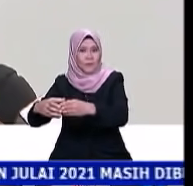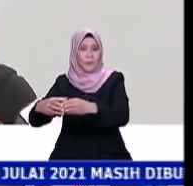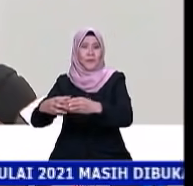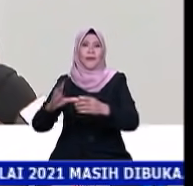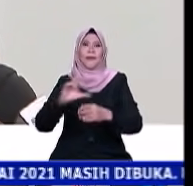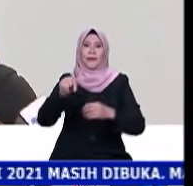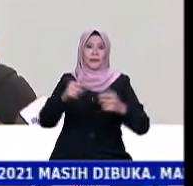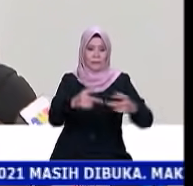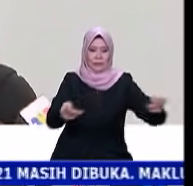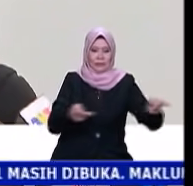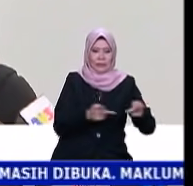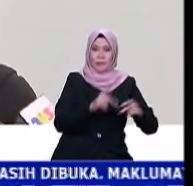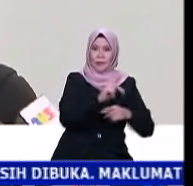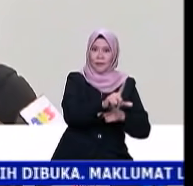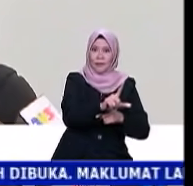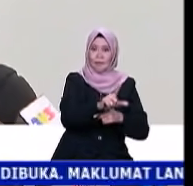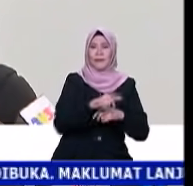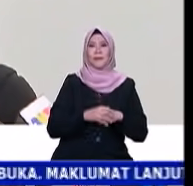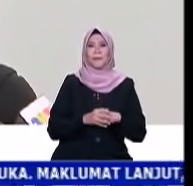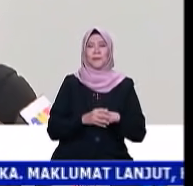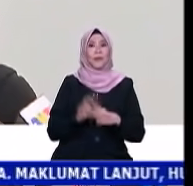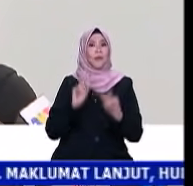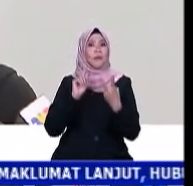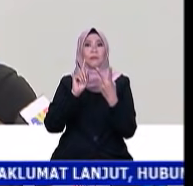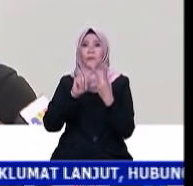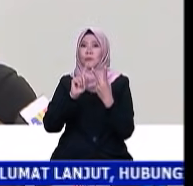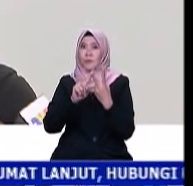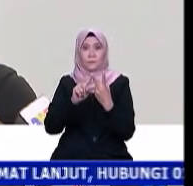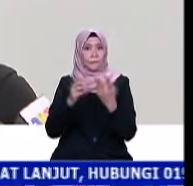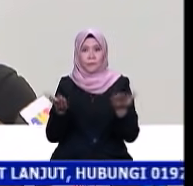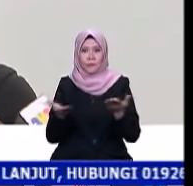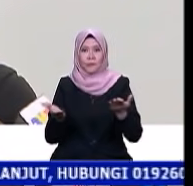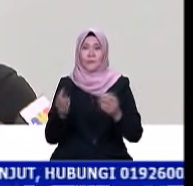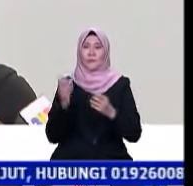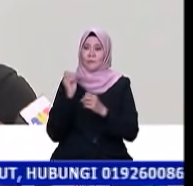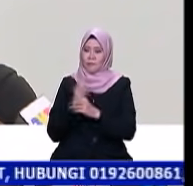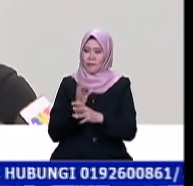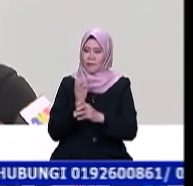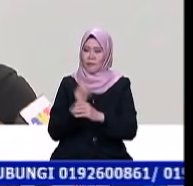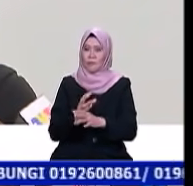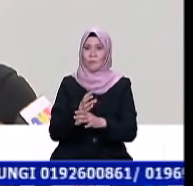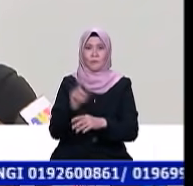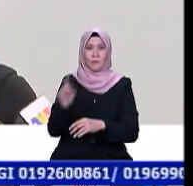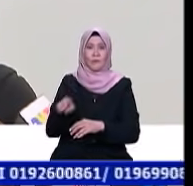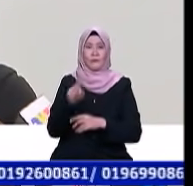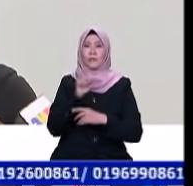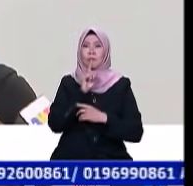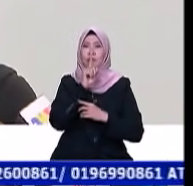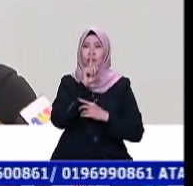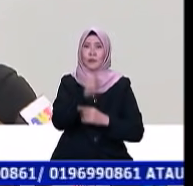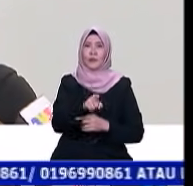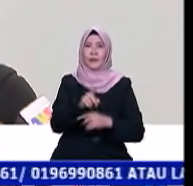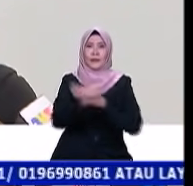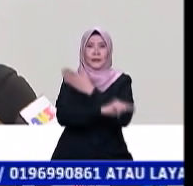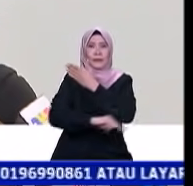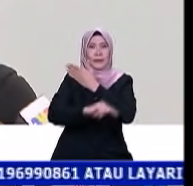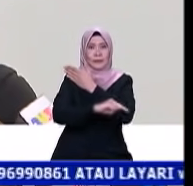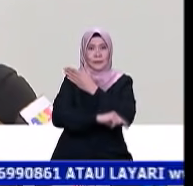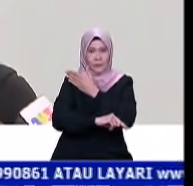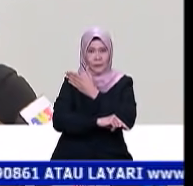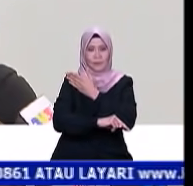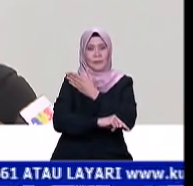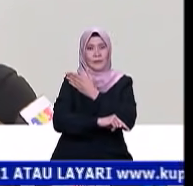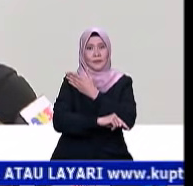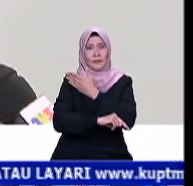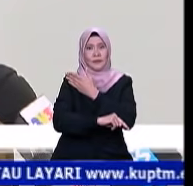buat di Lembah Kelang. Dan yang kedua, berdasarkan kepada usaha untuk kita memastikan negeri-negeri yang mana